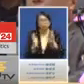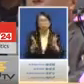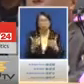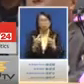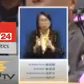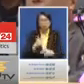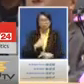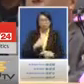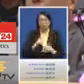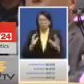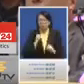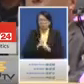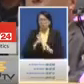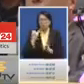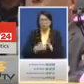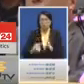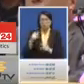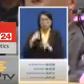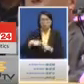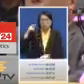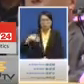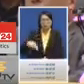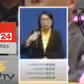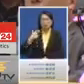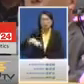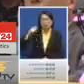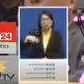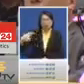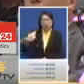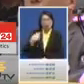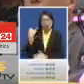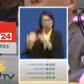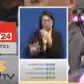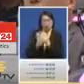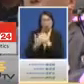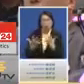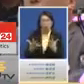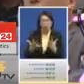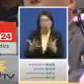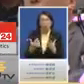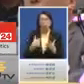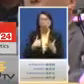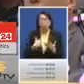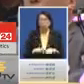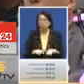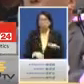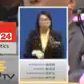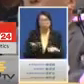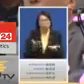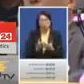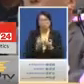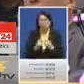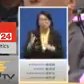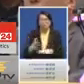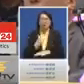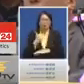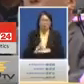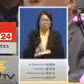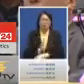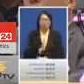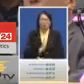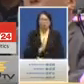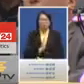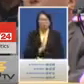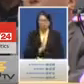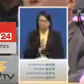ริสุทธิ์เพราะศาลไม่ได้สั่งผมจำคุกก็ใช่ได้ฮะแต่นักการเมืองซึ่งต้องถือศีลมากกว่าช